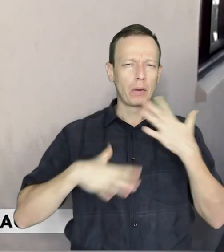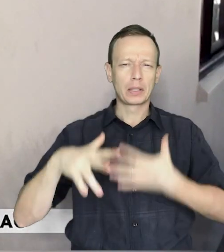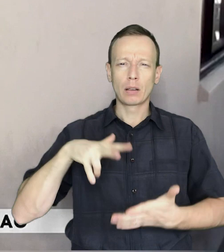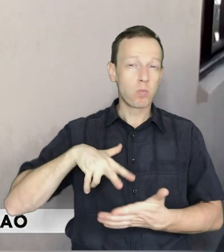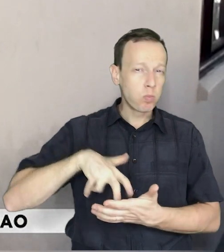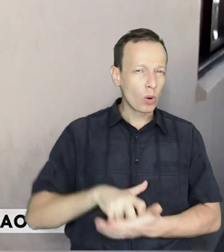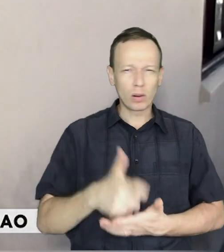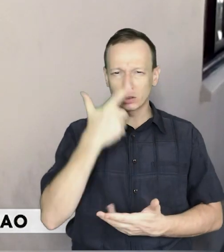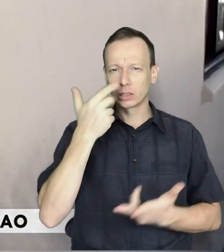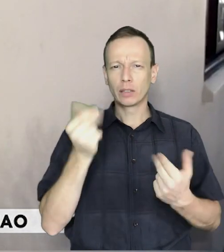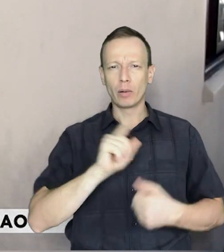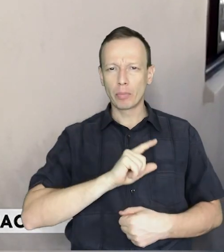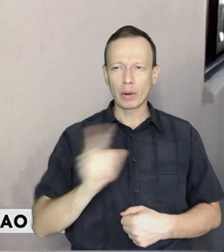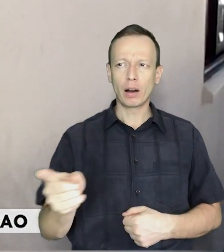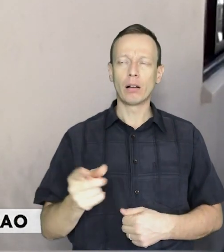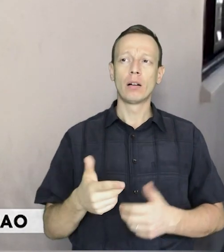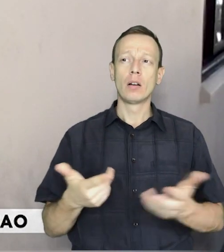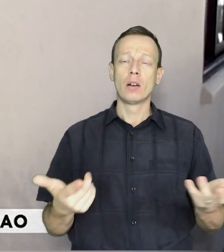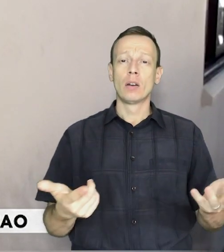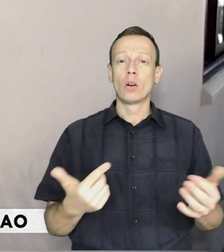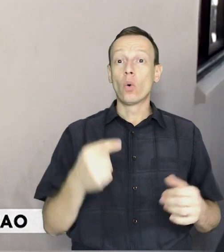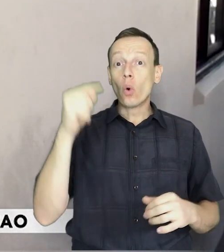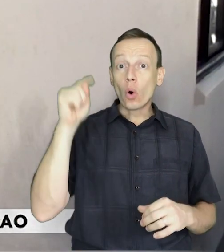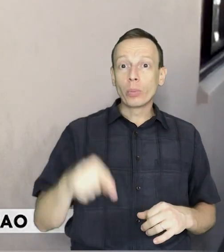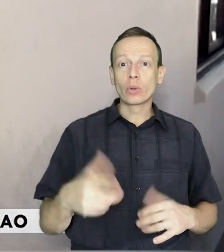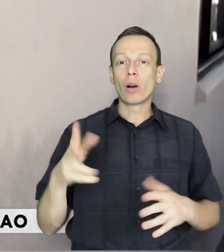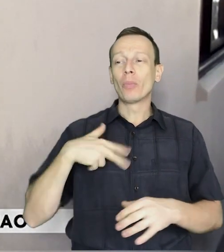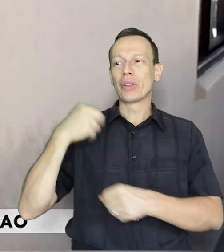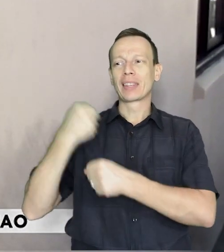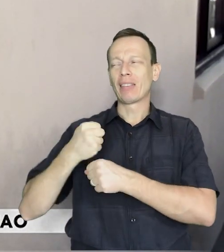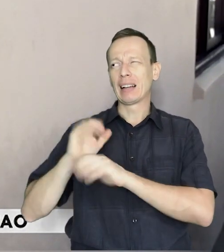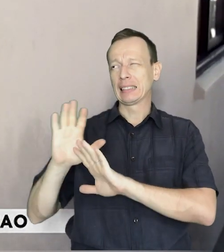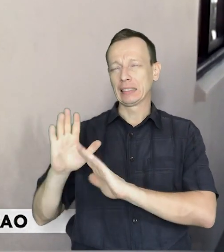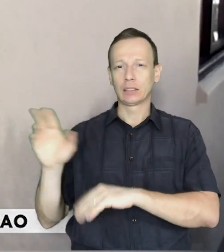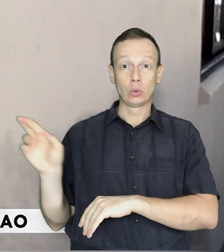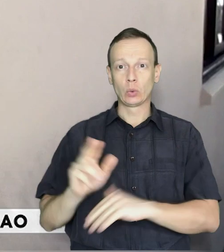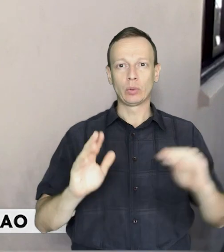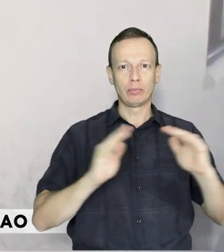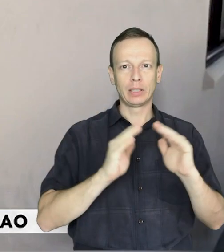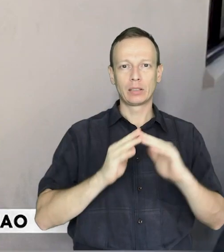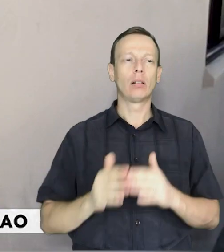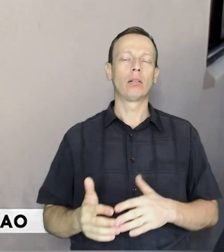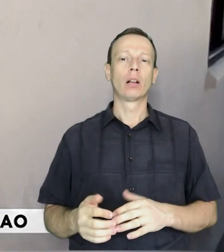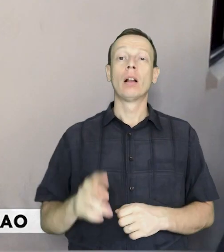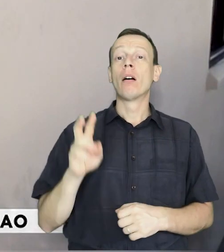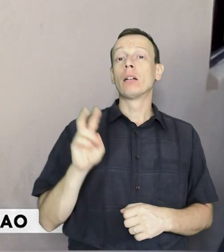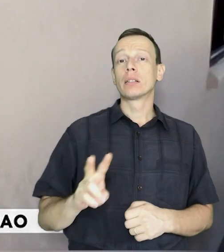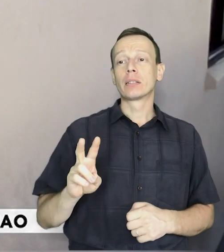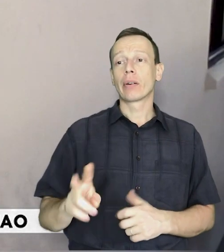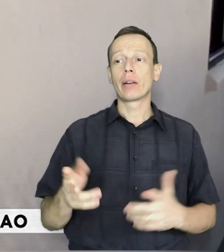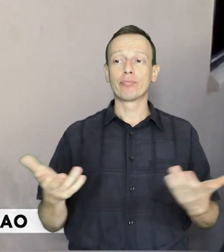j'étais vraiment fatiguée, très mal. Et j'ai dû, de mon travail, rentrer chez moi. Et malgré les